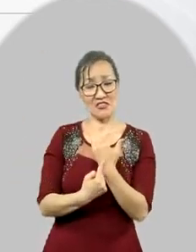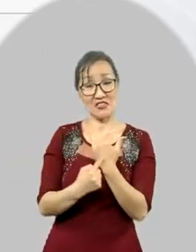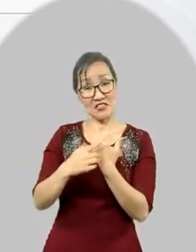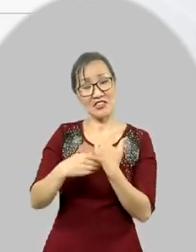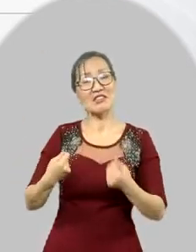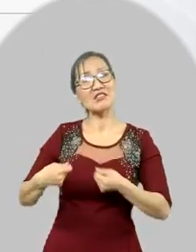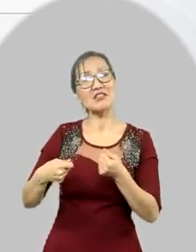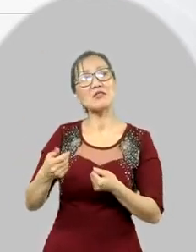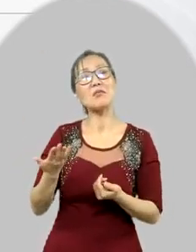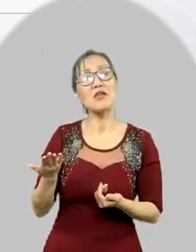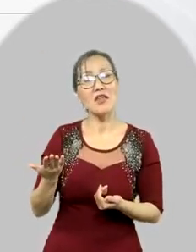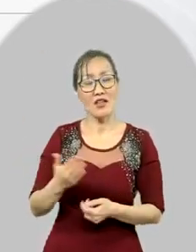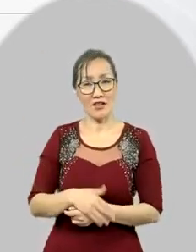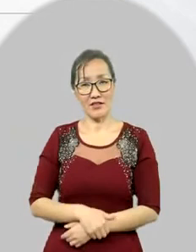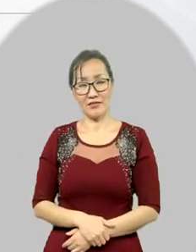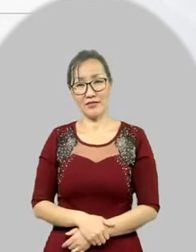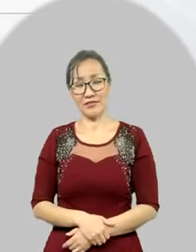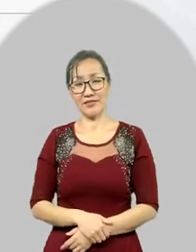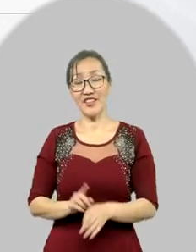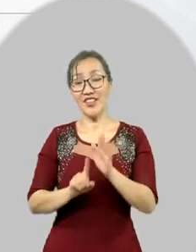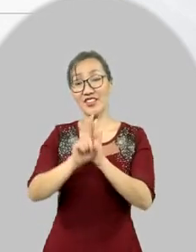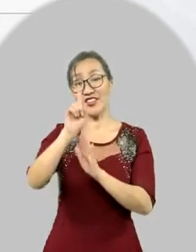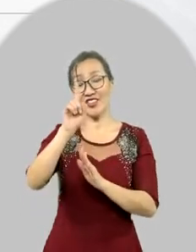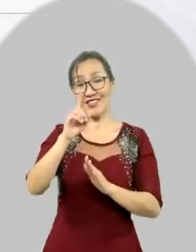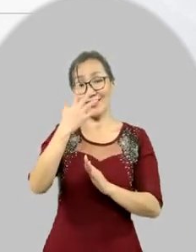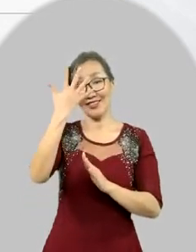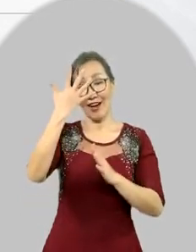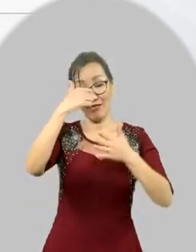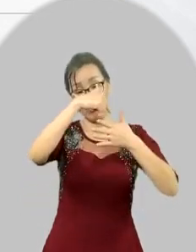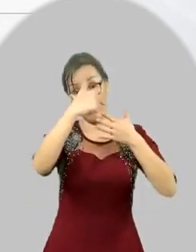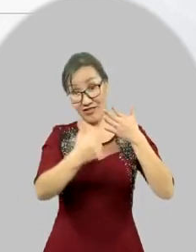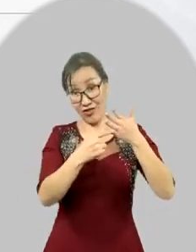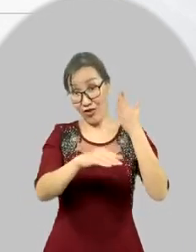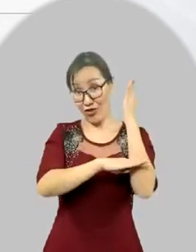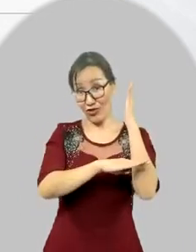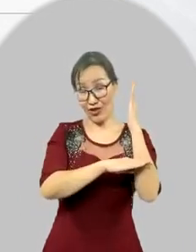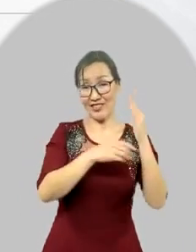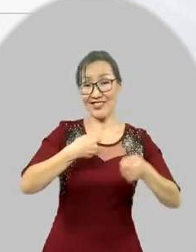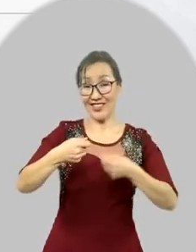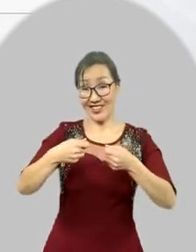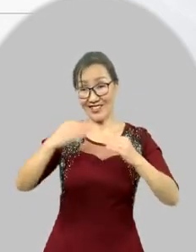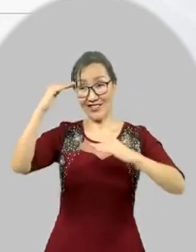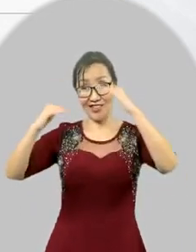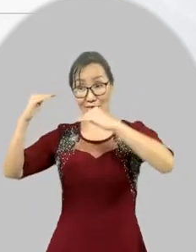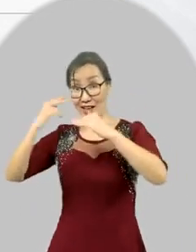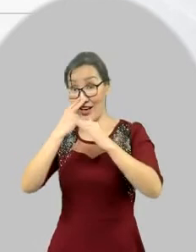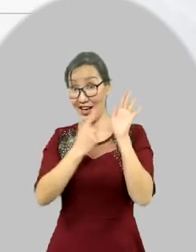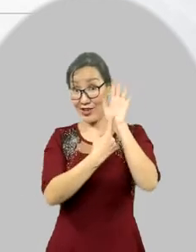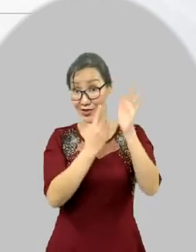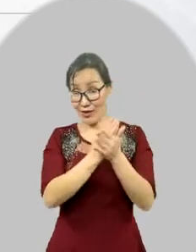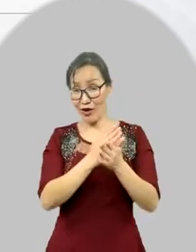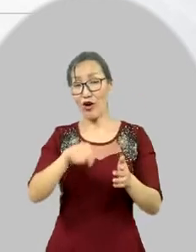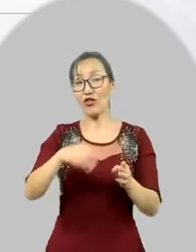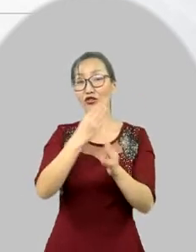ажиглая. Эхний 5 өдөр зарсан цэцгийн тоонууд диаграмаар өгөгдсөн байна. Одоо бүгдээрээ тгэл энэ диаграмыг уншаад